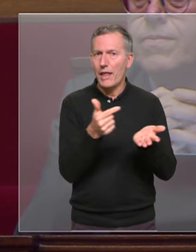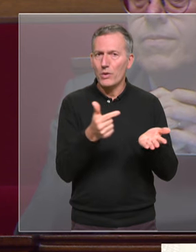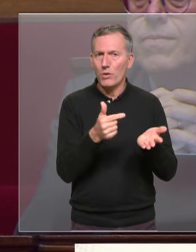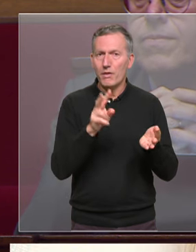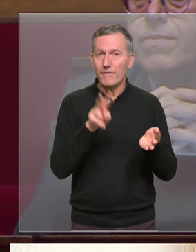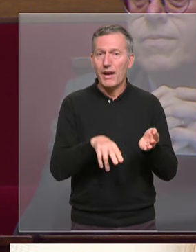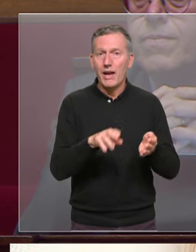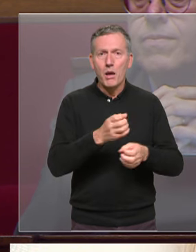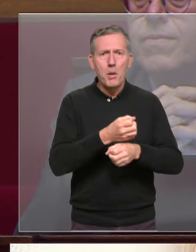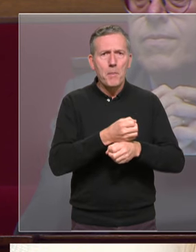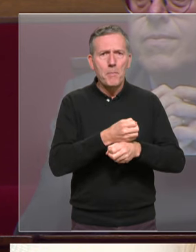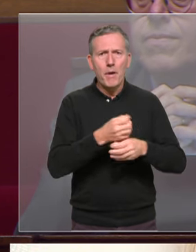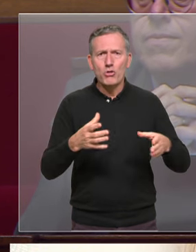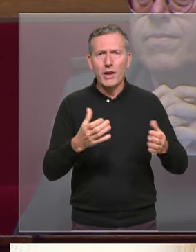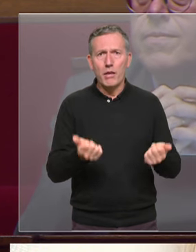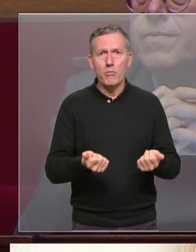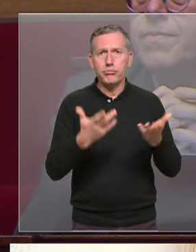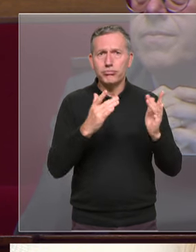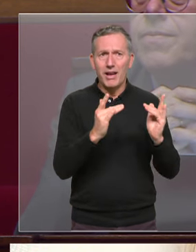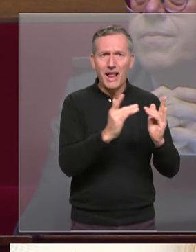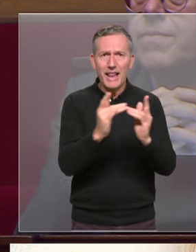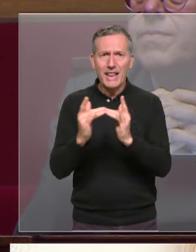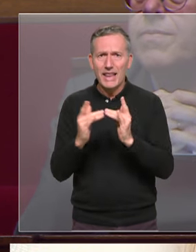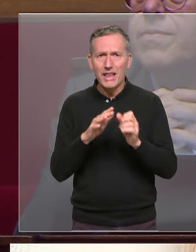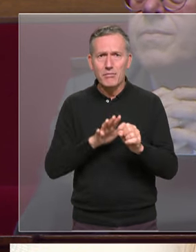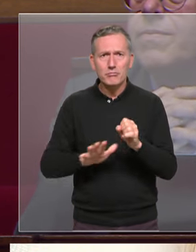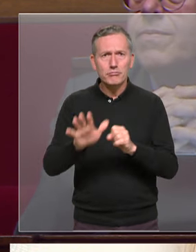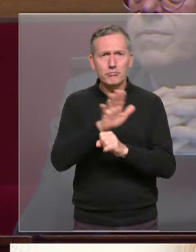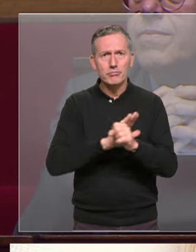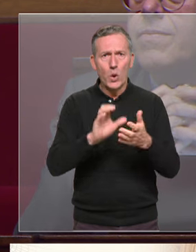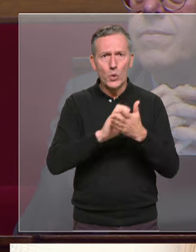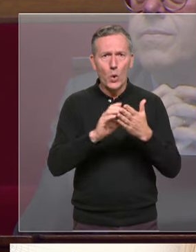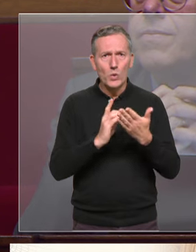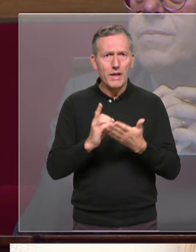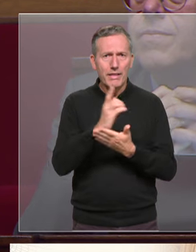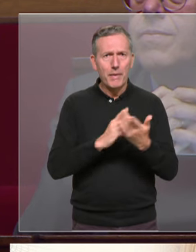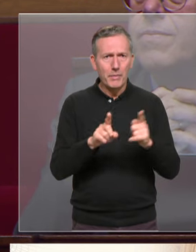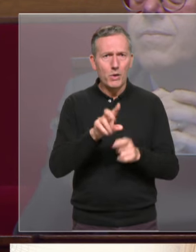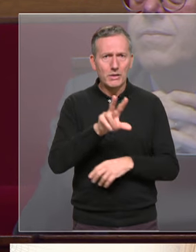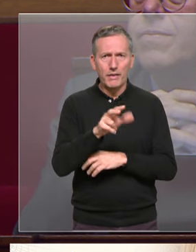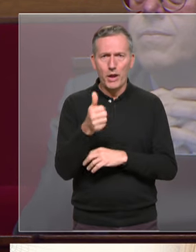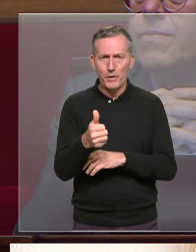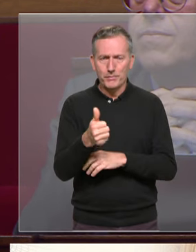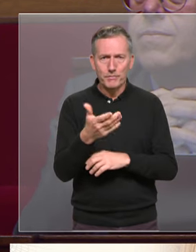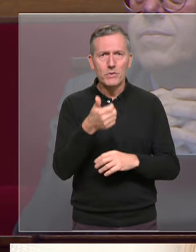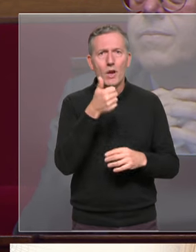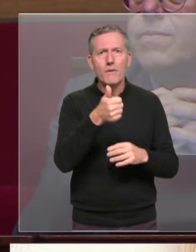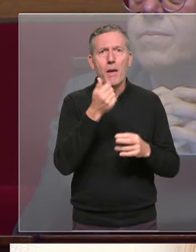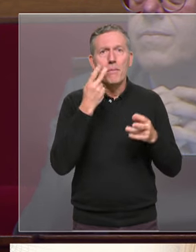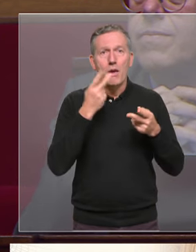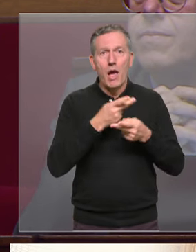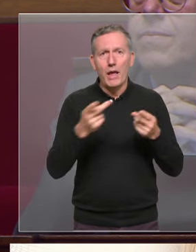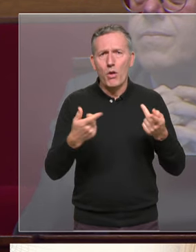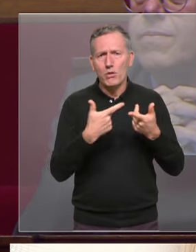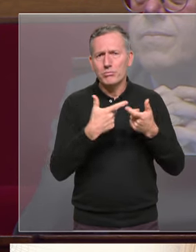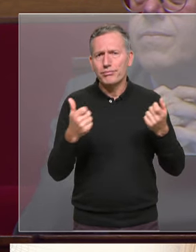très majoritaires en nombre de lits sur la métropole et sur le département de la Haute-Garonne. Vous avez annoncé